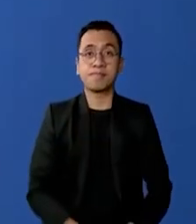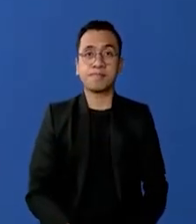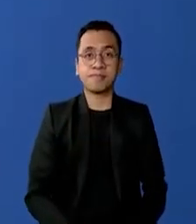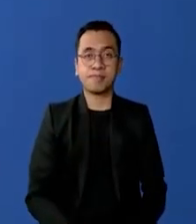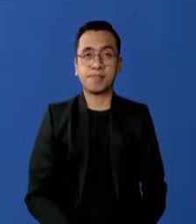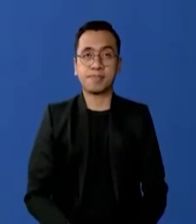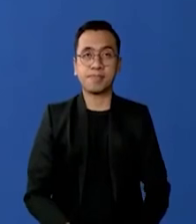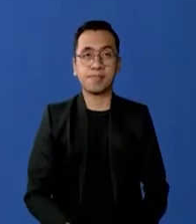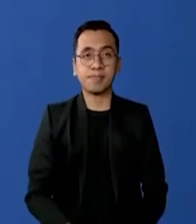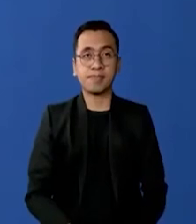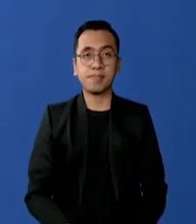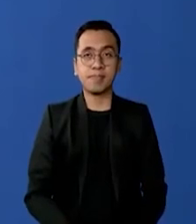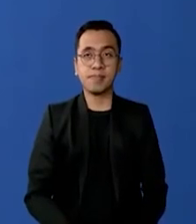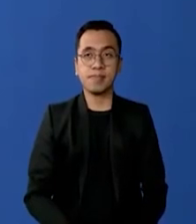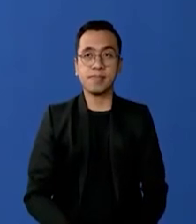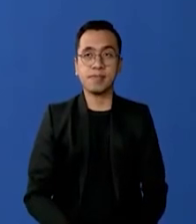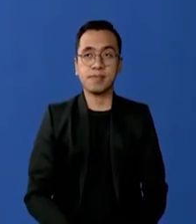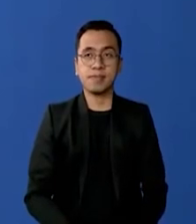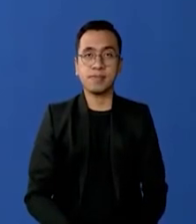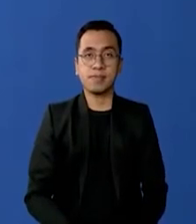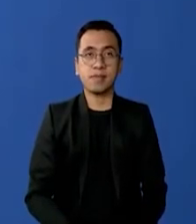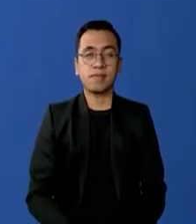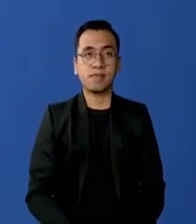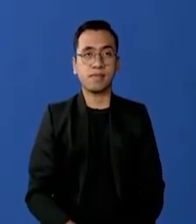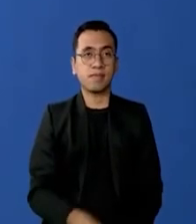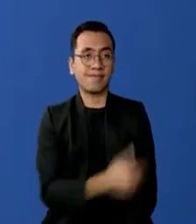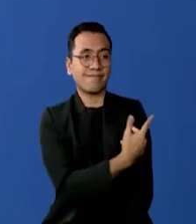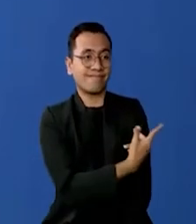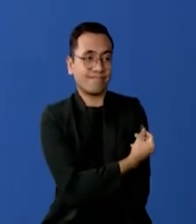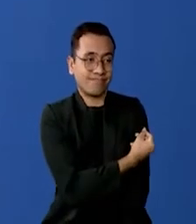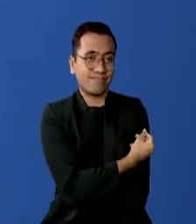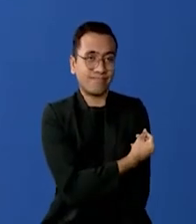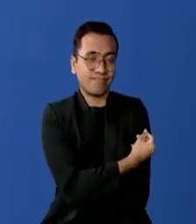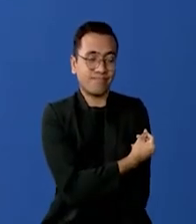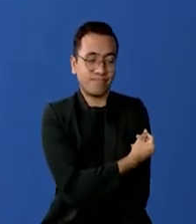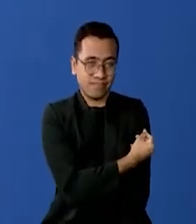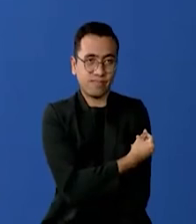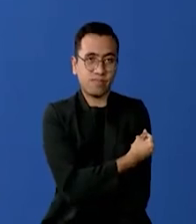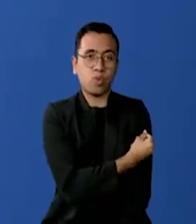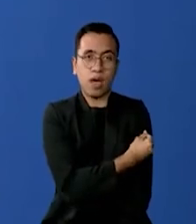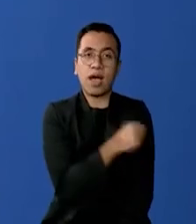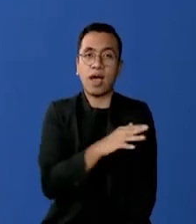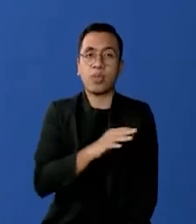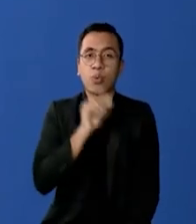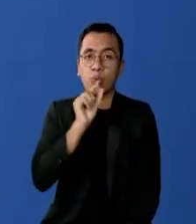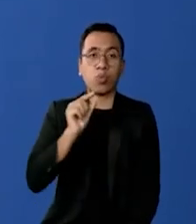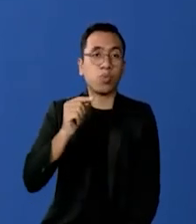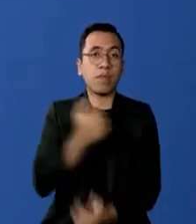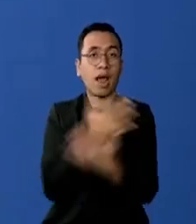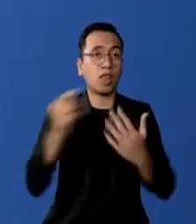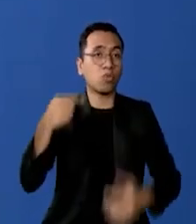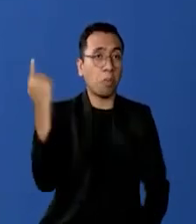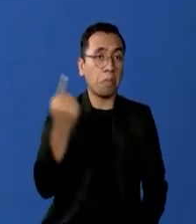kalau segala sesuatunya berlangsung dengan baik Insyaallah bola yang baik untuk masyarakat umum itu perlu